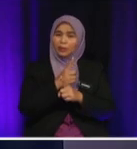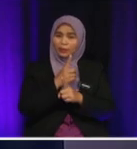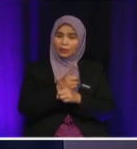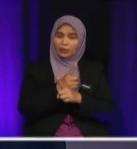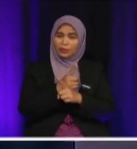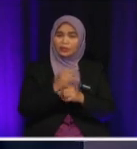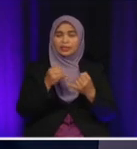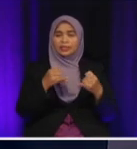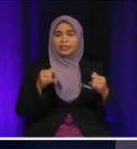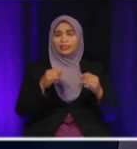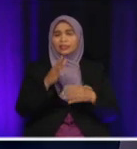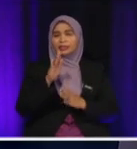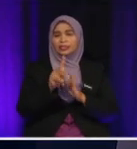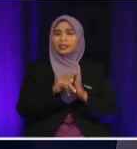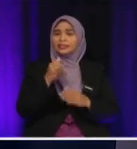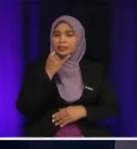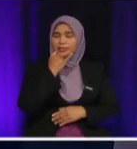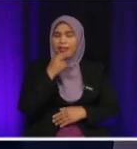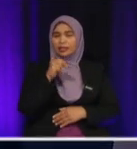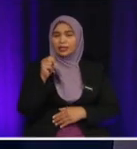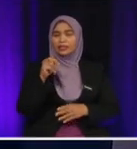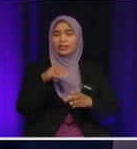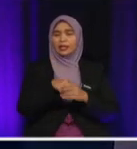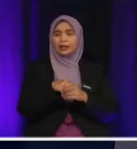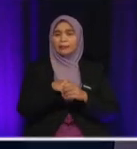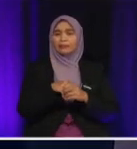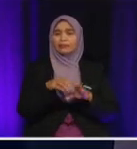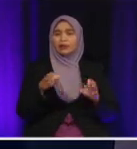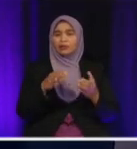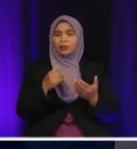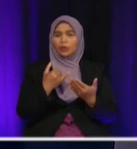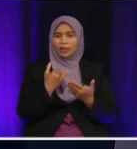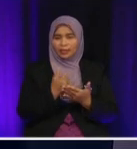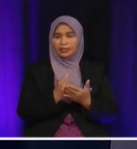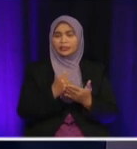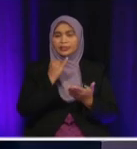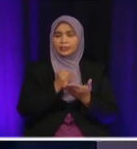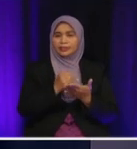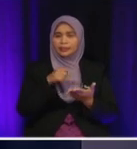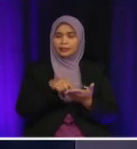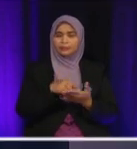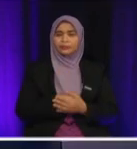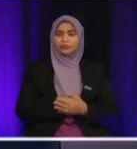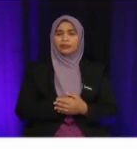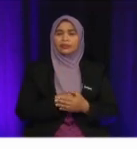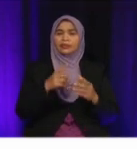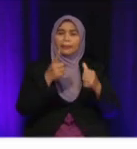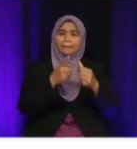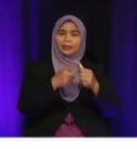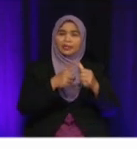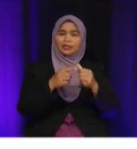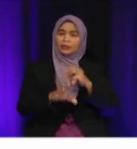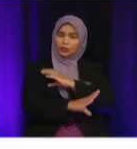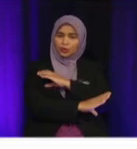kesalahan yang terdapat di dalam hukuman jenayah hudud ini. Yang pertama ialah mencuri.